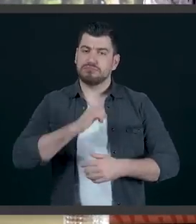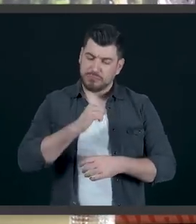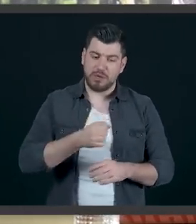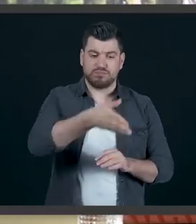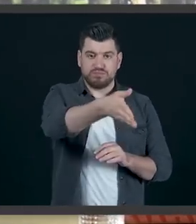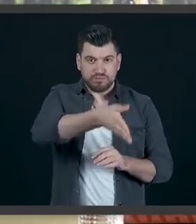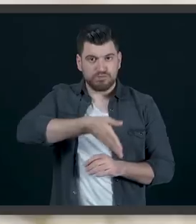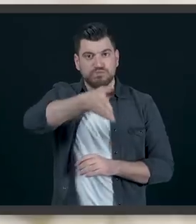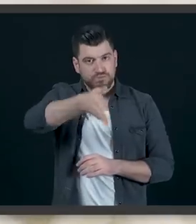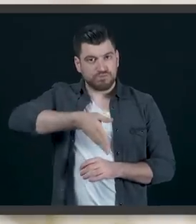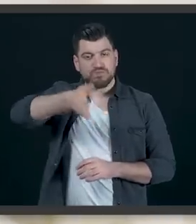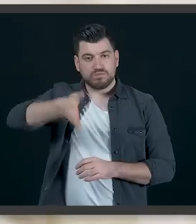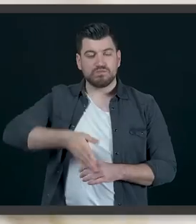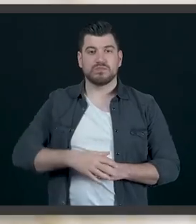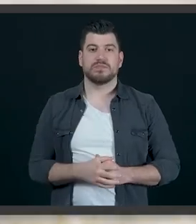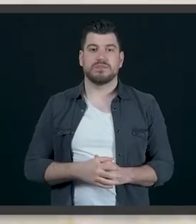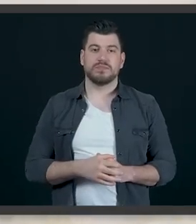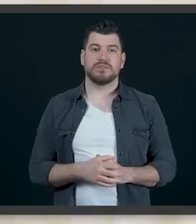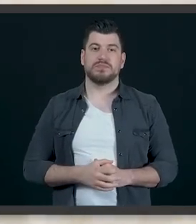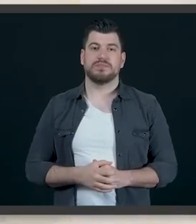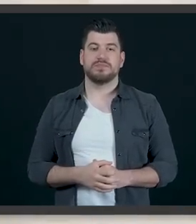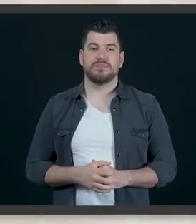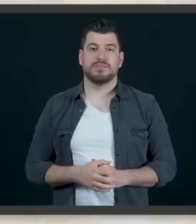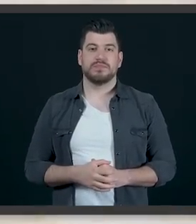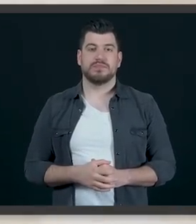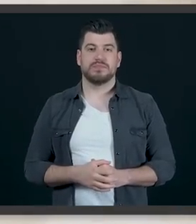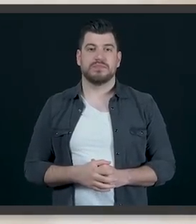και χωρίζουμε την πίτα μας. Χωρίζω εδώ στα τρία.